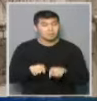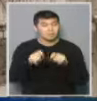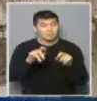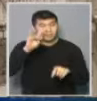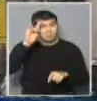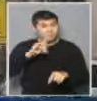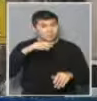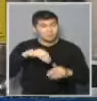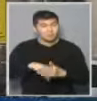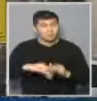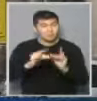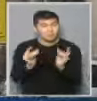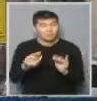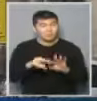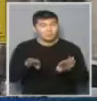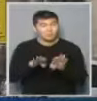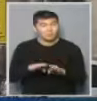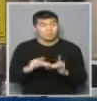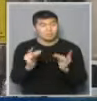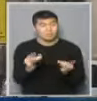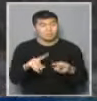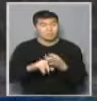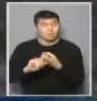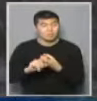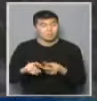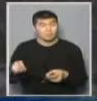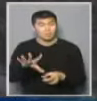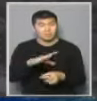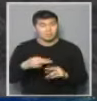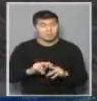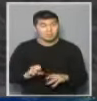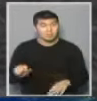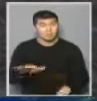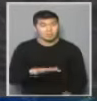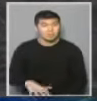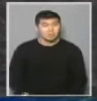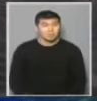для Казахстана путь в Европу, Казахстан станет мостом, соединяющим Европу с Азией.